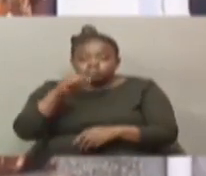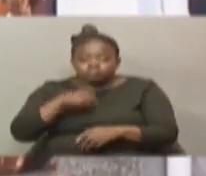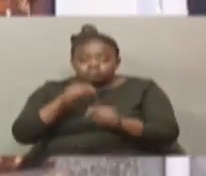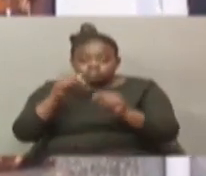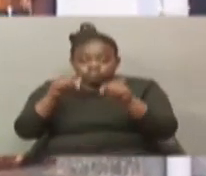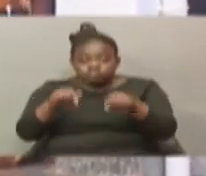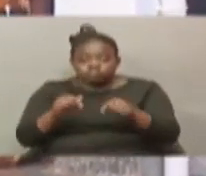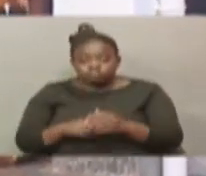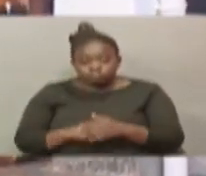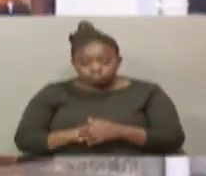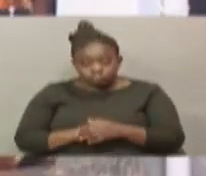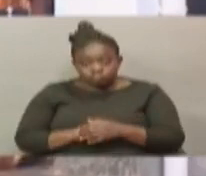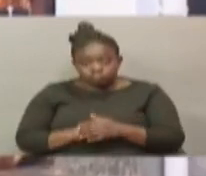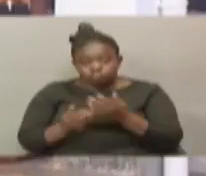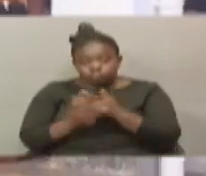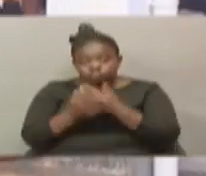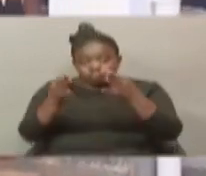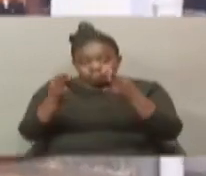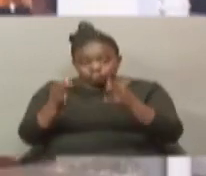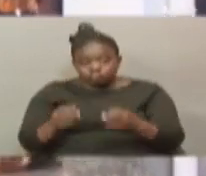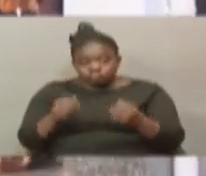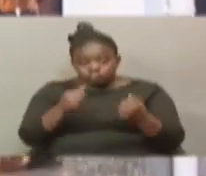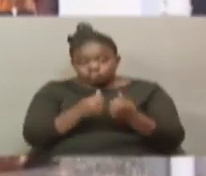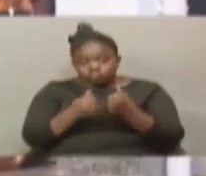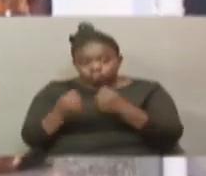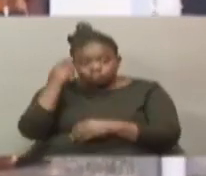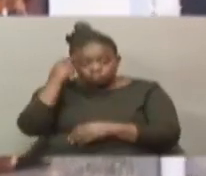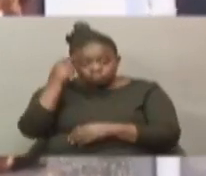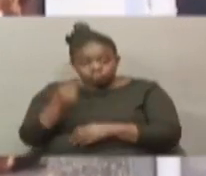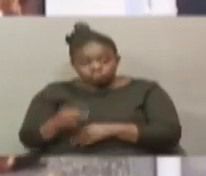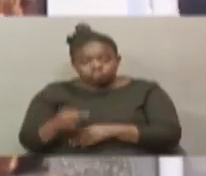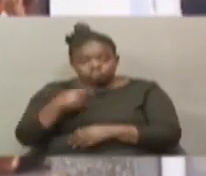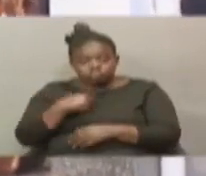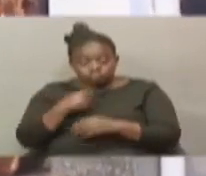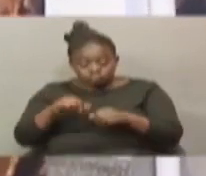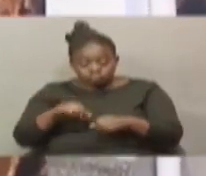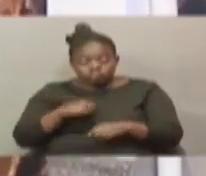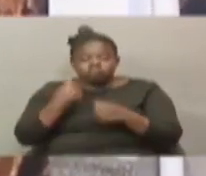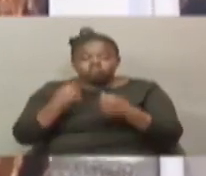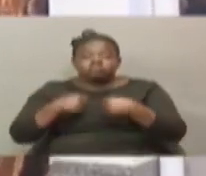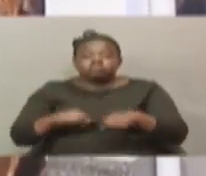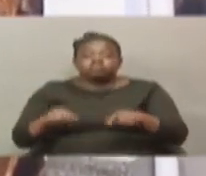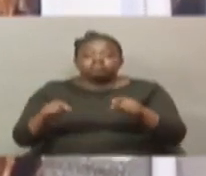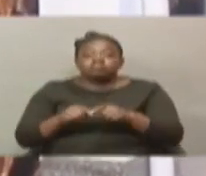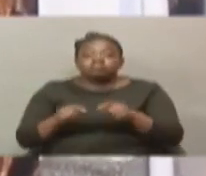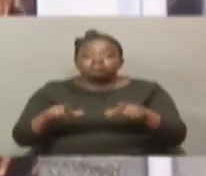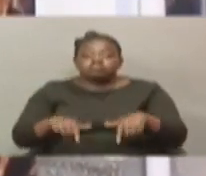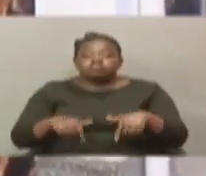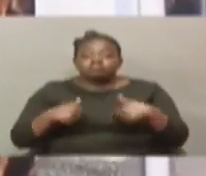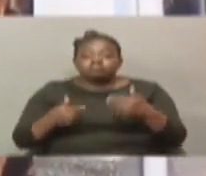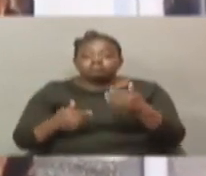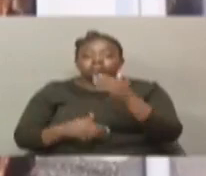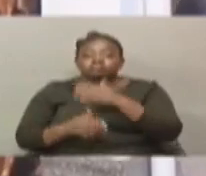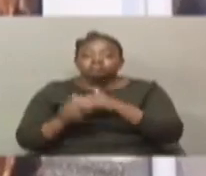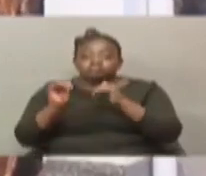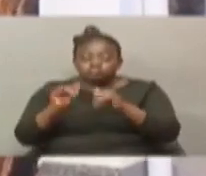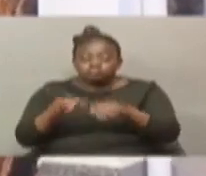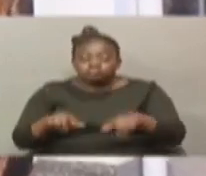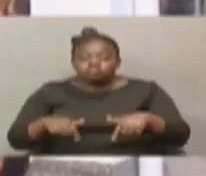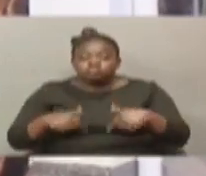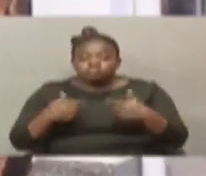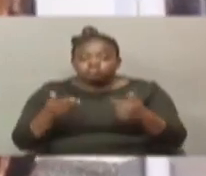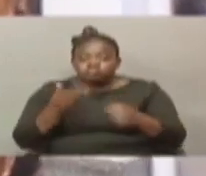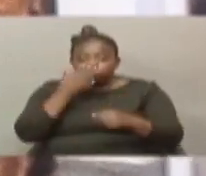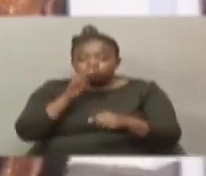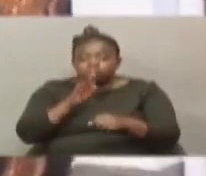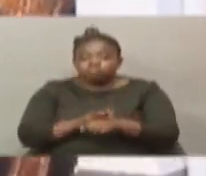here and everything they are fighting for I did it and I'm still alive. That's why God left me. I